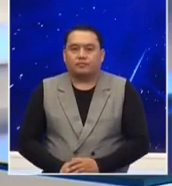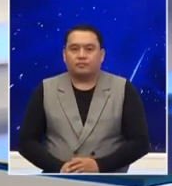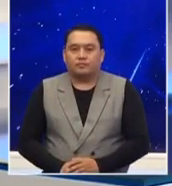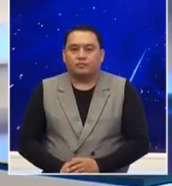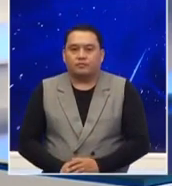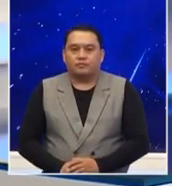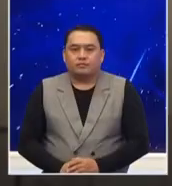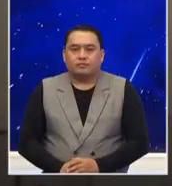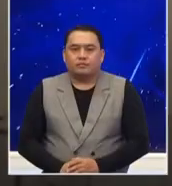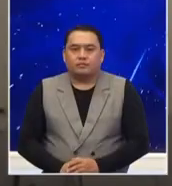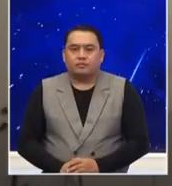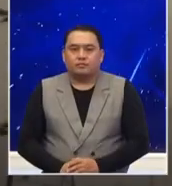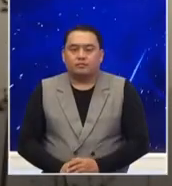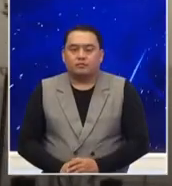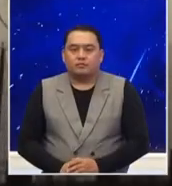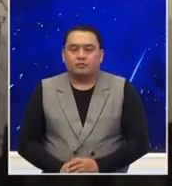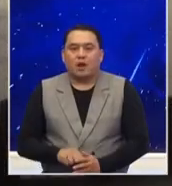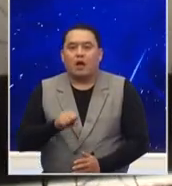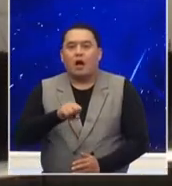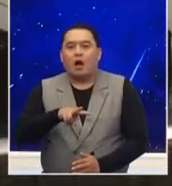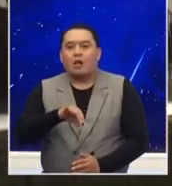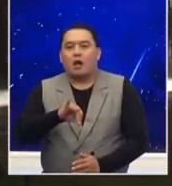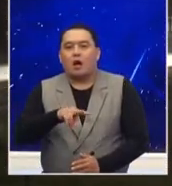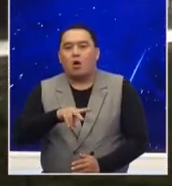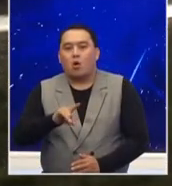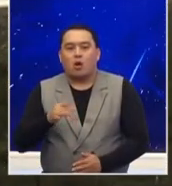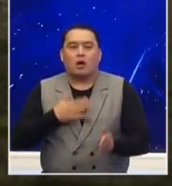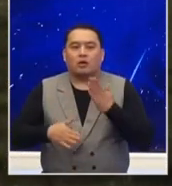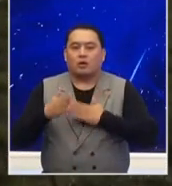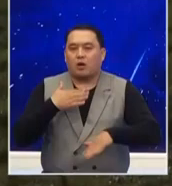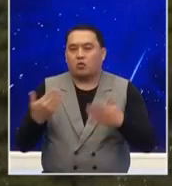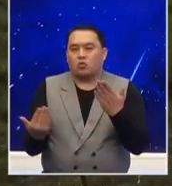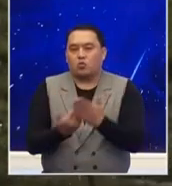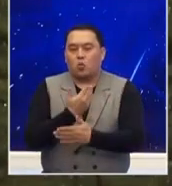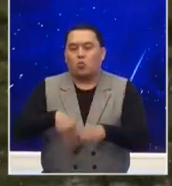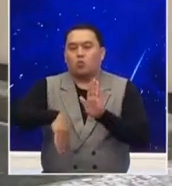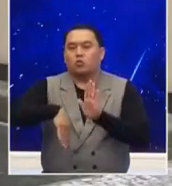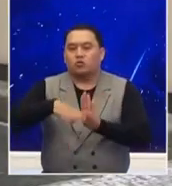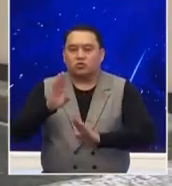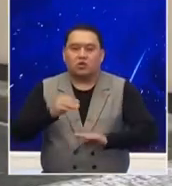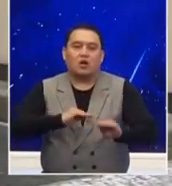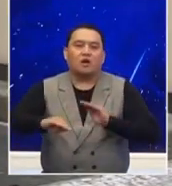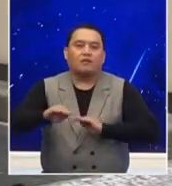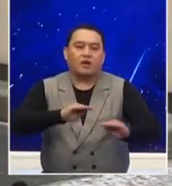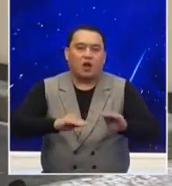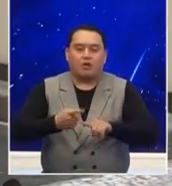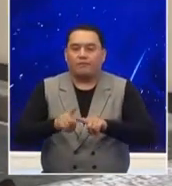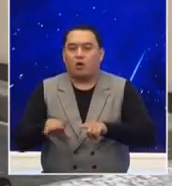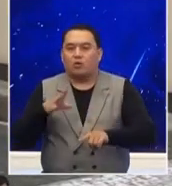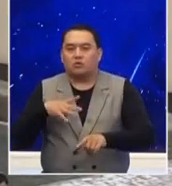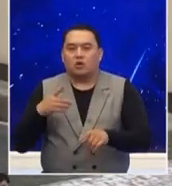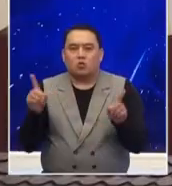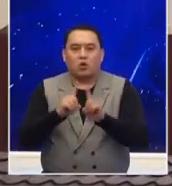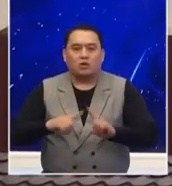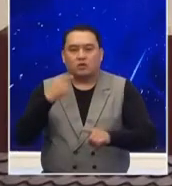тему. Жители Алакольского района не могут нарадоваться инфраструктурным улучшениям в своем регионе. Всего за год у